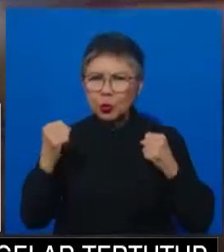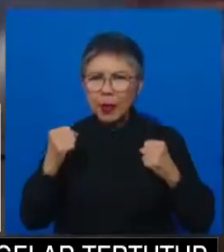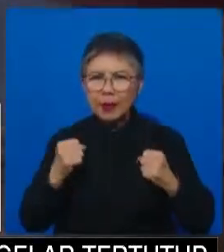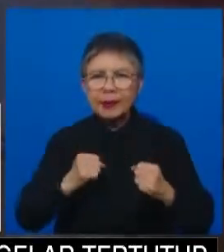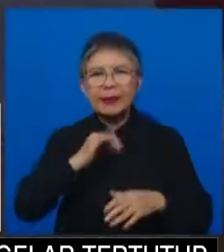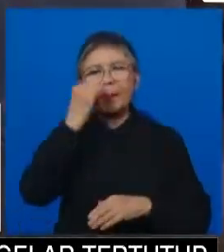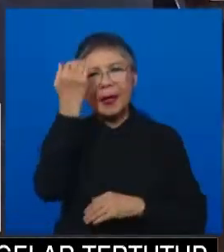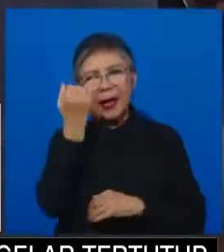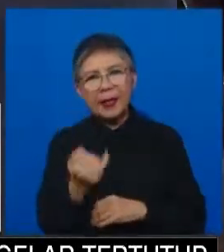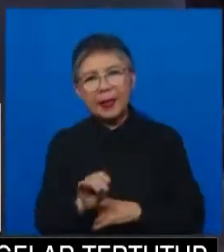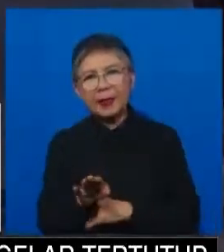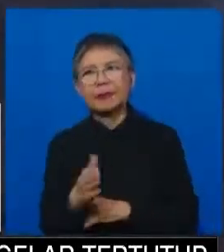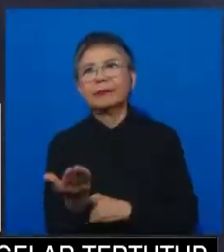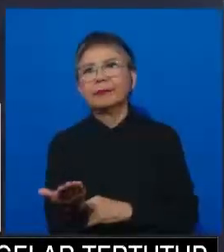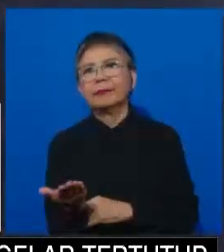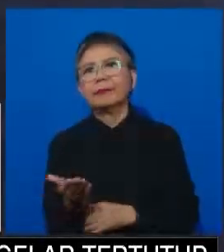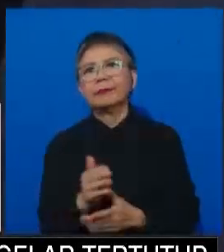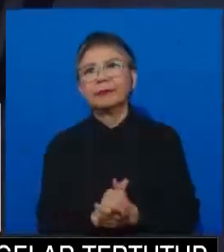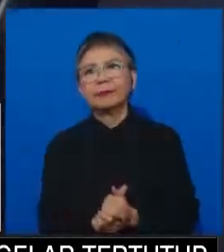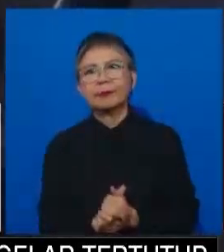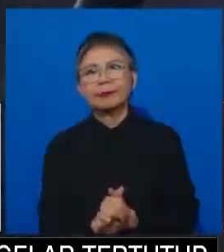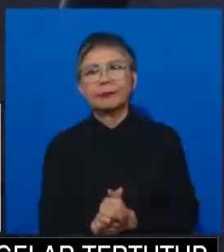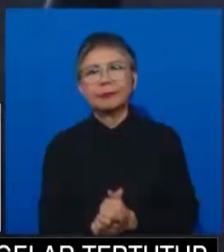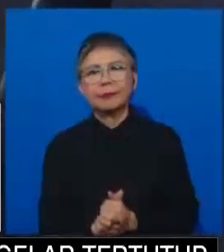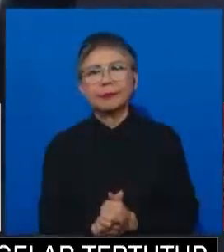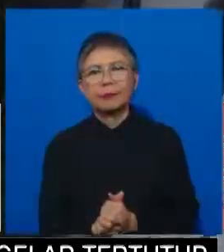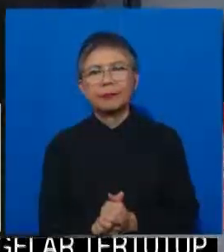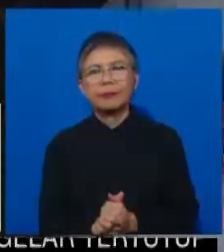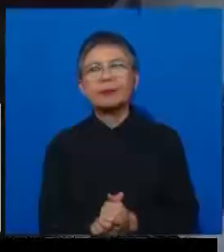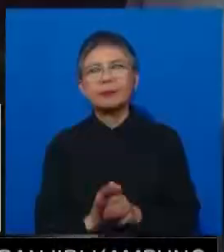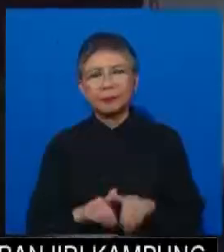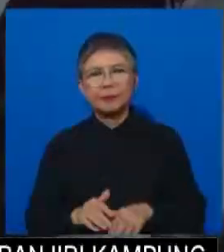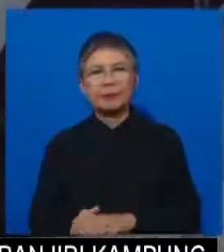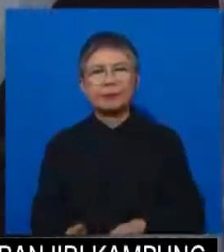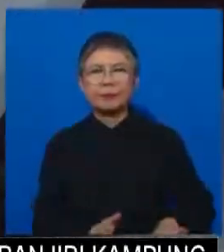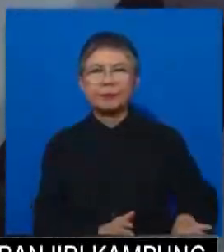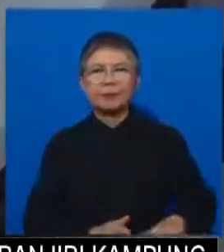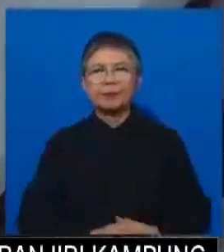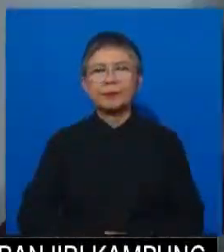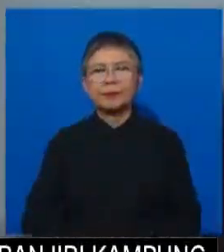sampai ajal menjemput. Kartika Bagus, Andriawan Saputra, Jakarta.